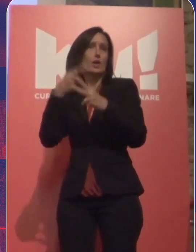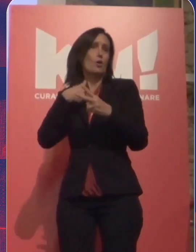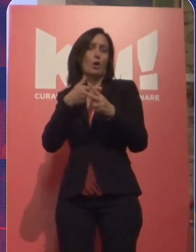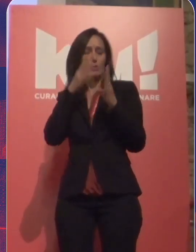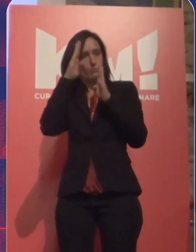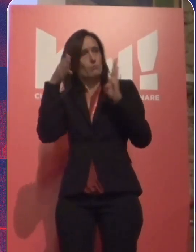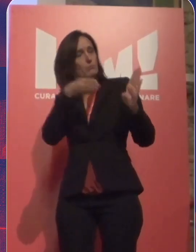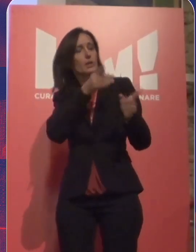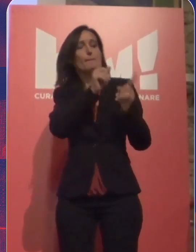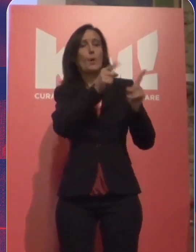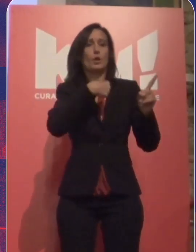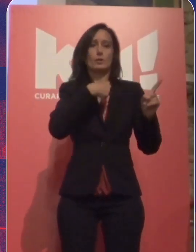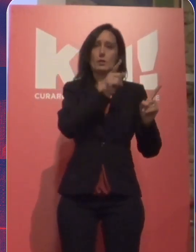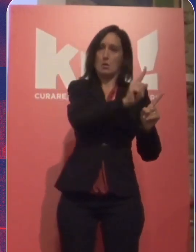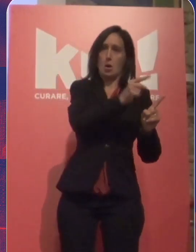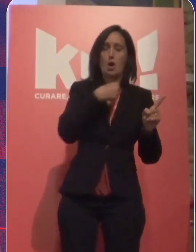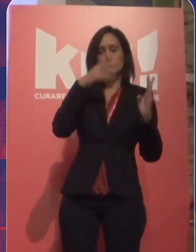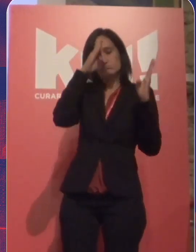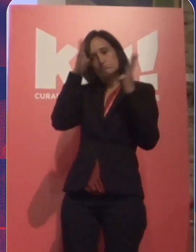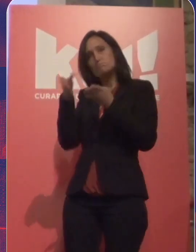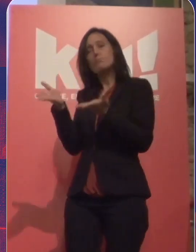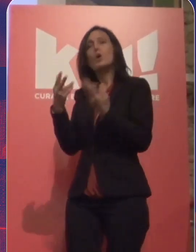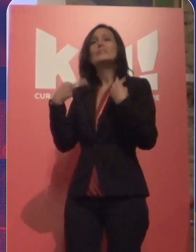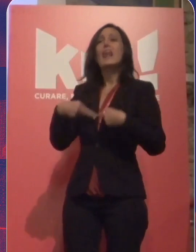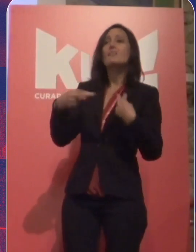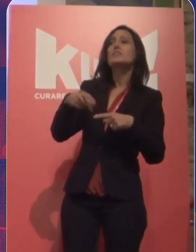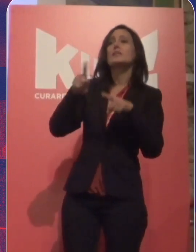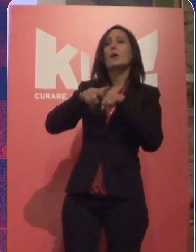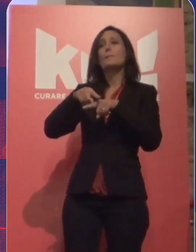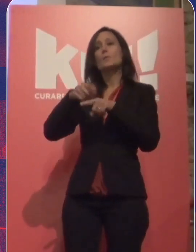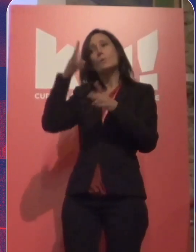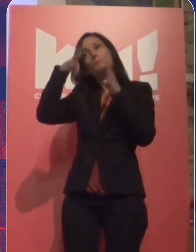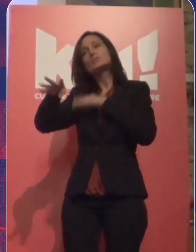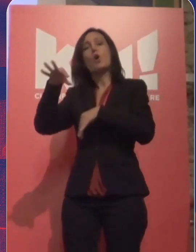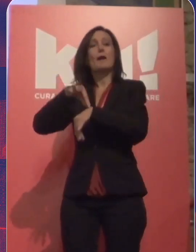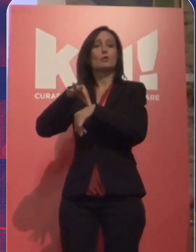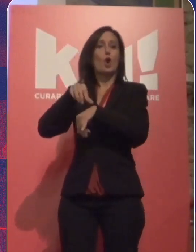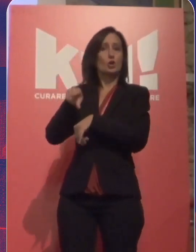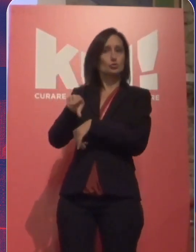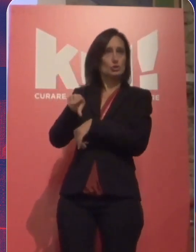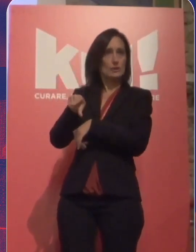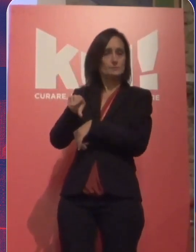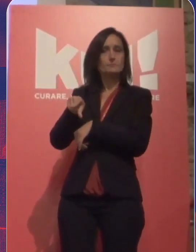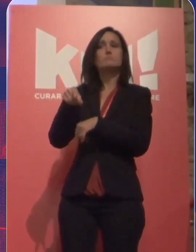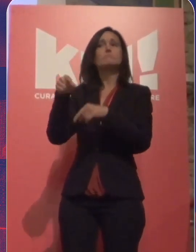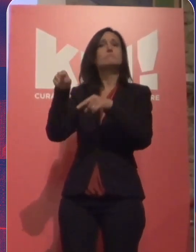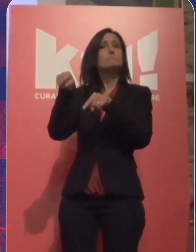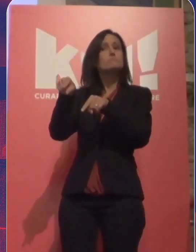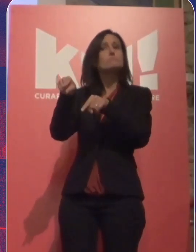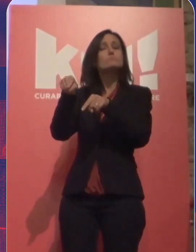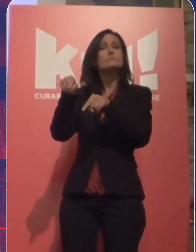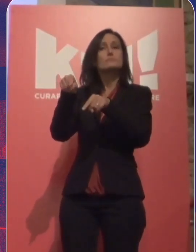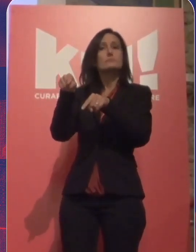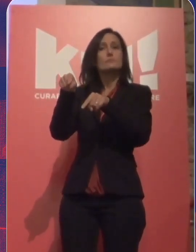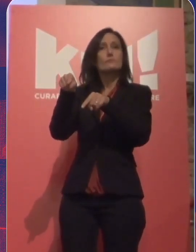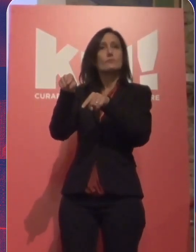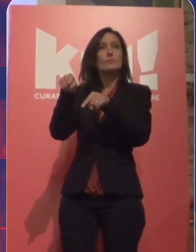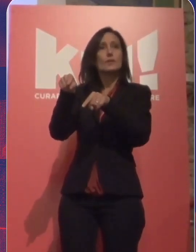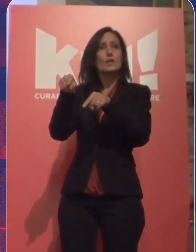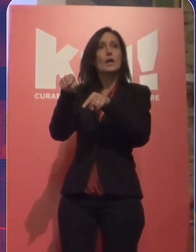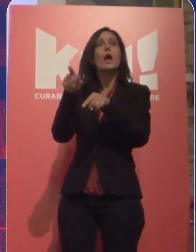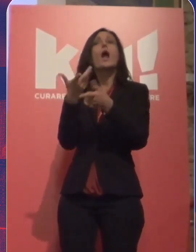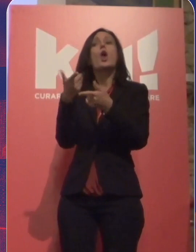psicopatologia e dove dove abbiamo incontrato l'esperienza l'esperienza psichica del di un